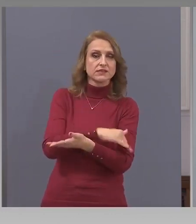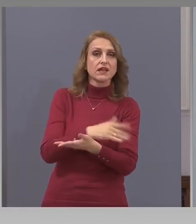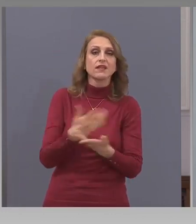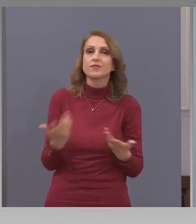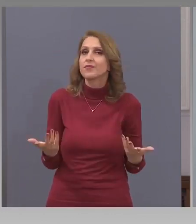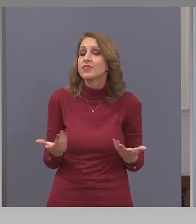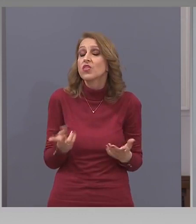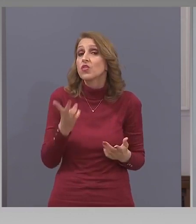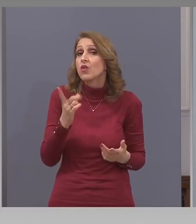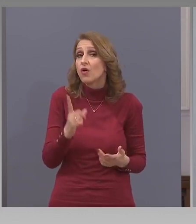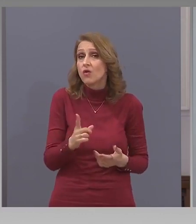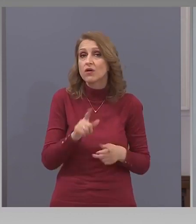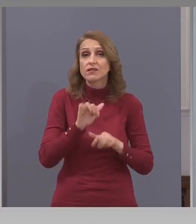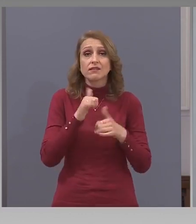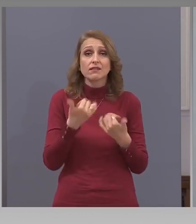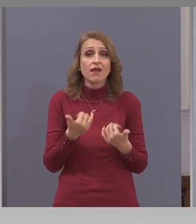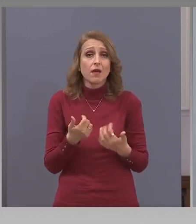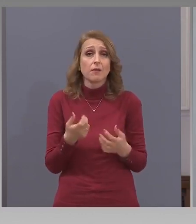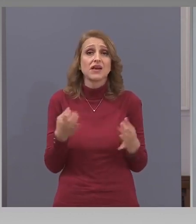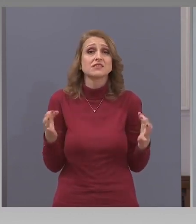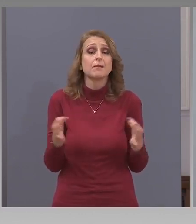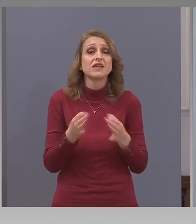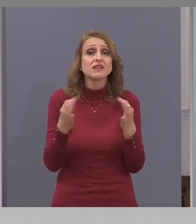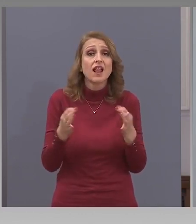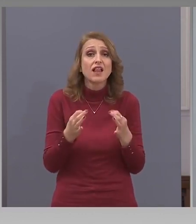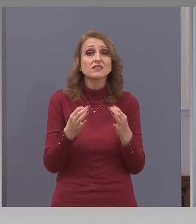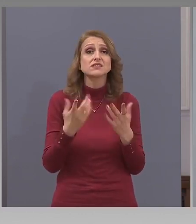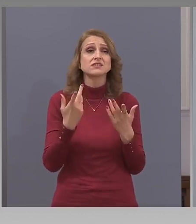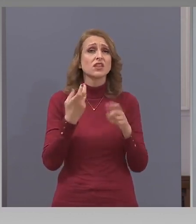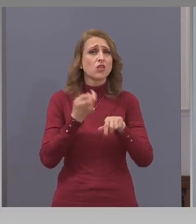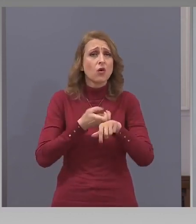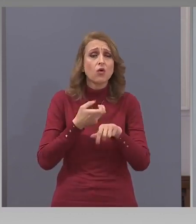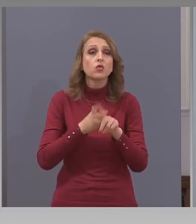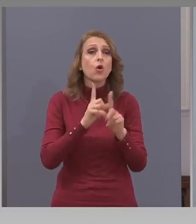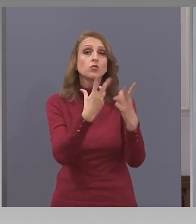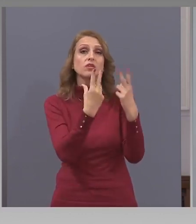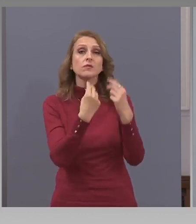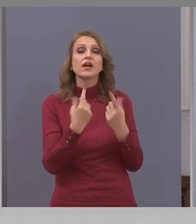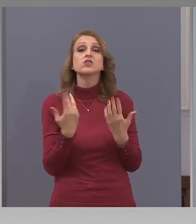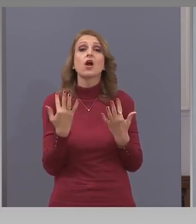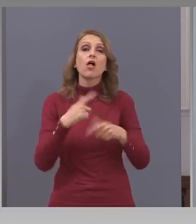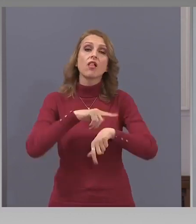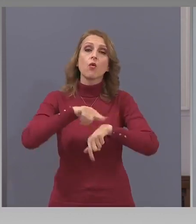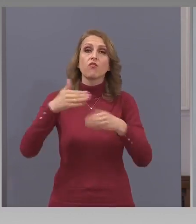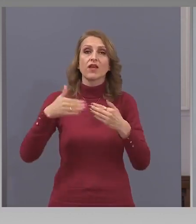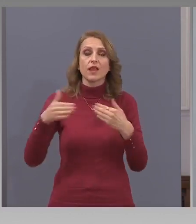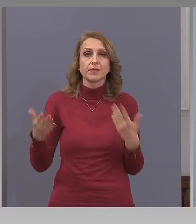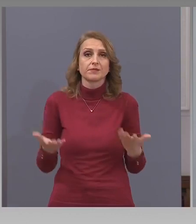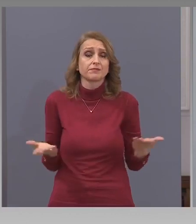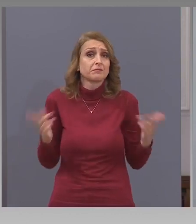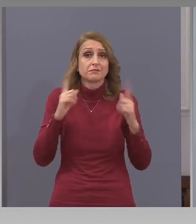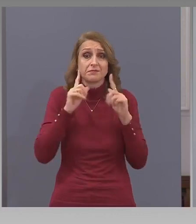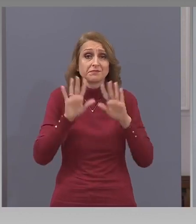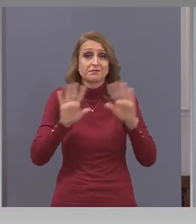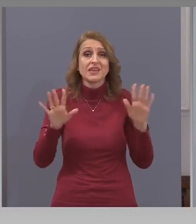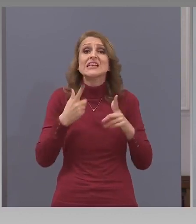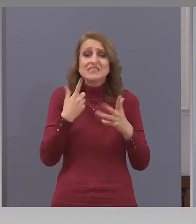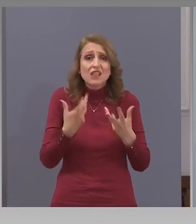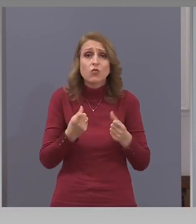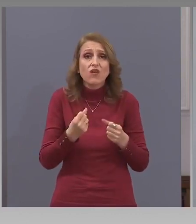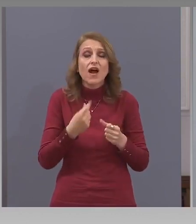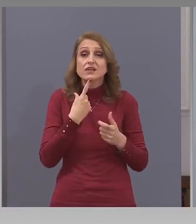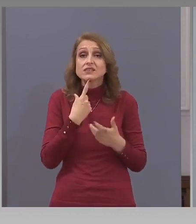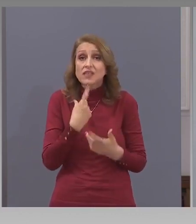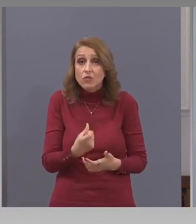специалист, който да ни каже кога и колко. И затова толкова стискаме парите.